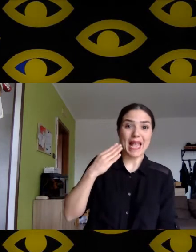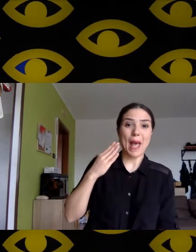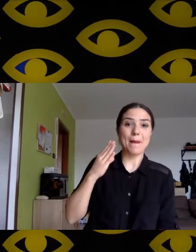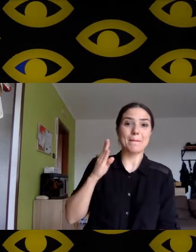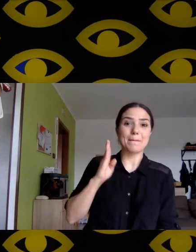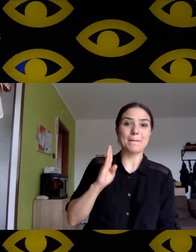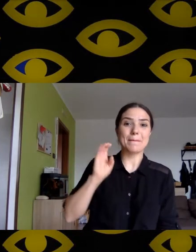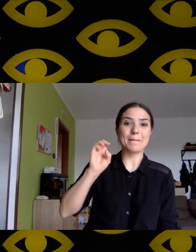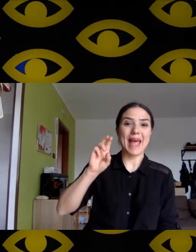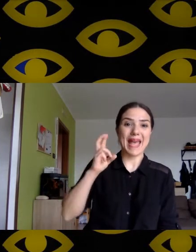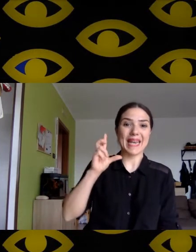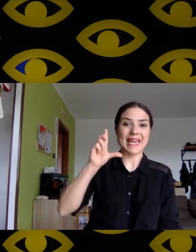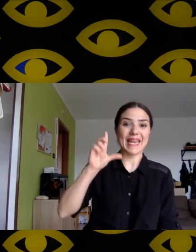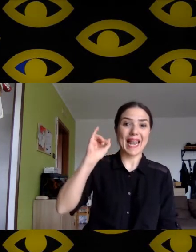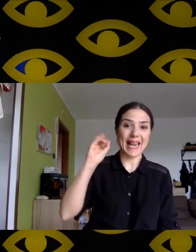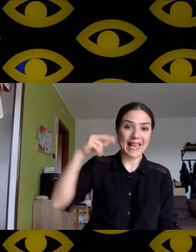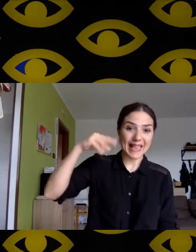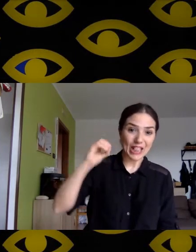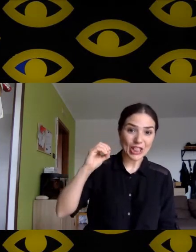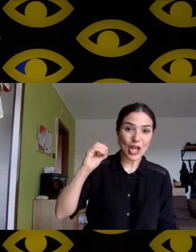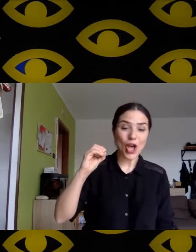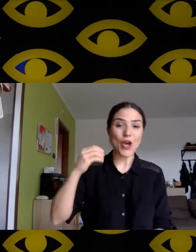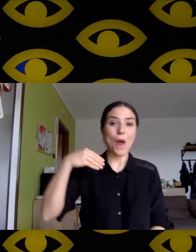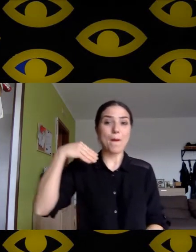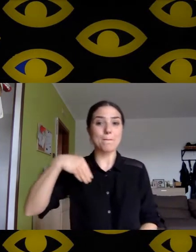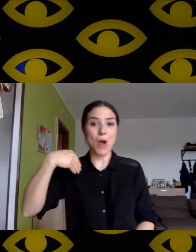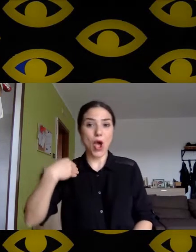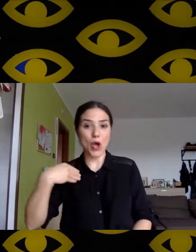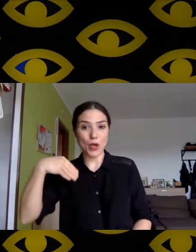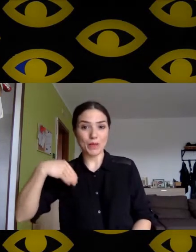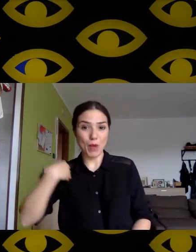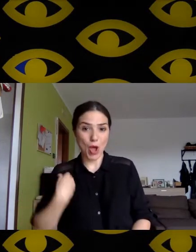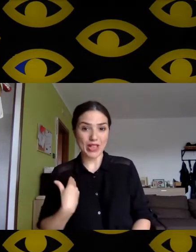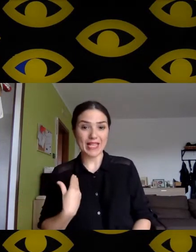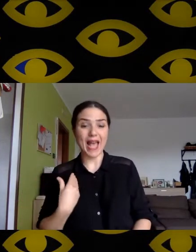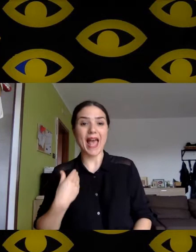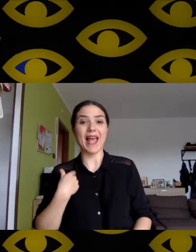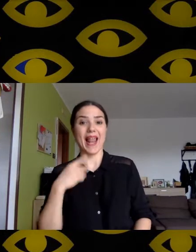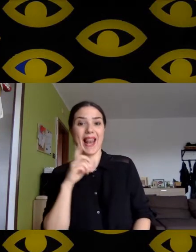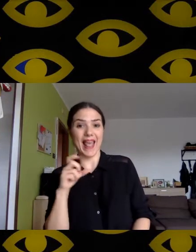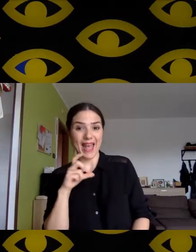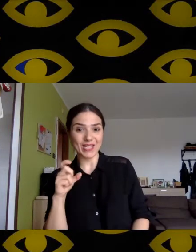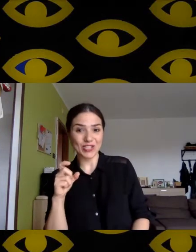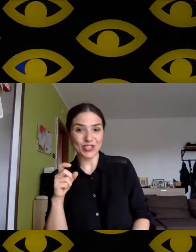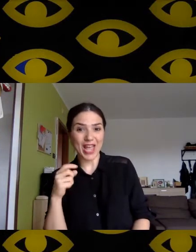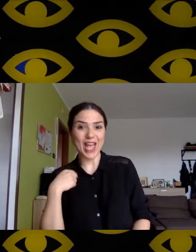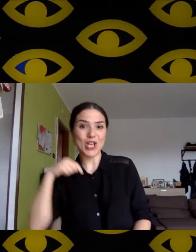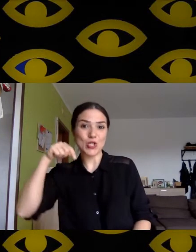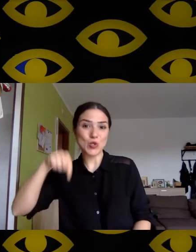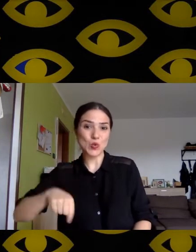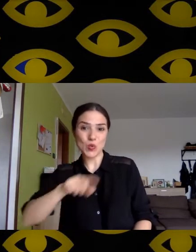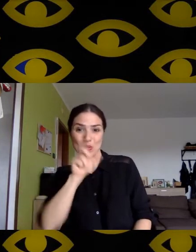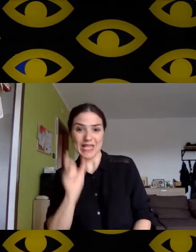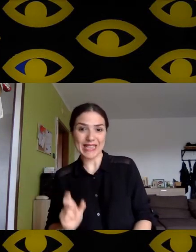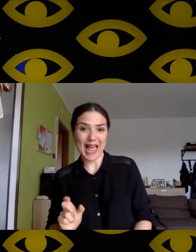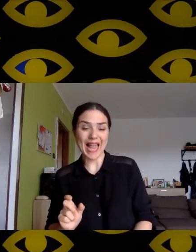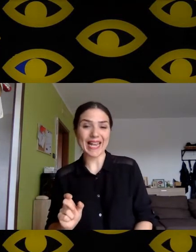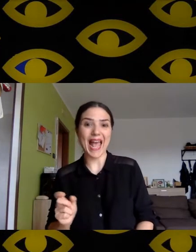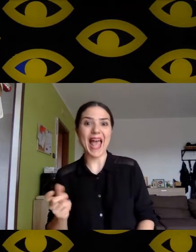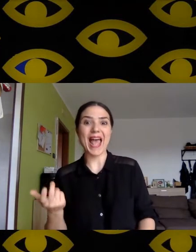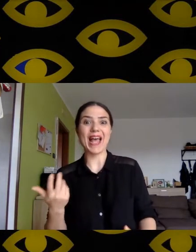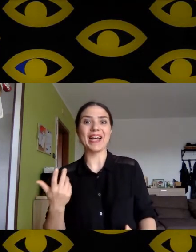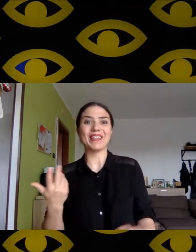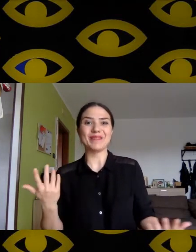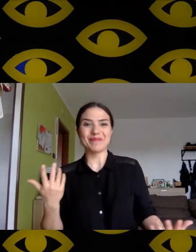Lecce credo, sta segnando, come si dice in gergo, proprio dal sud Italia. Quindi una linea che